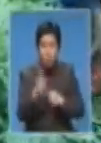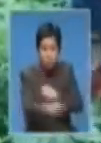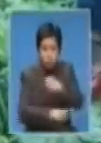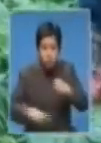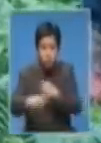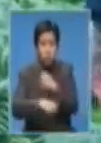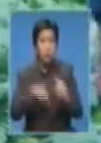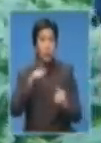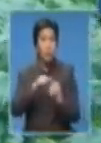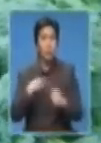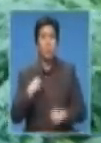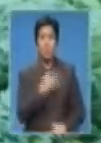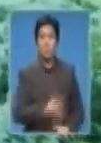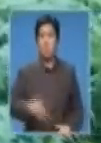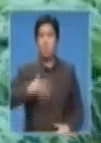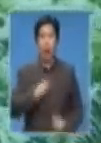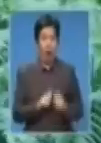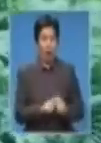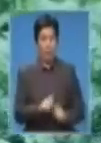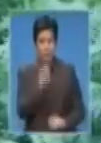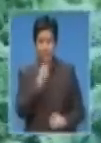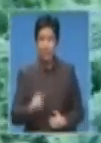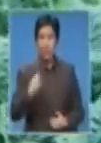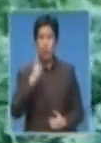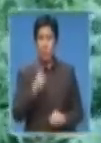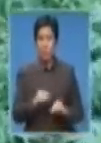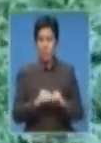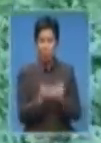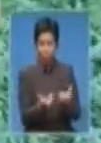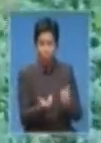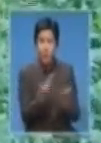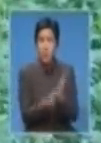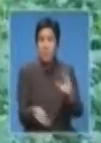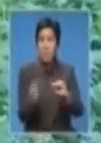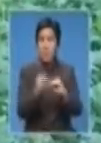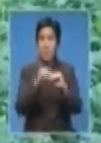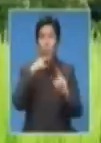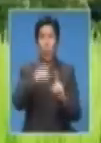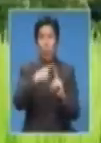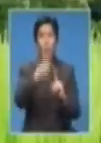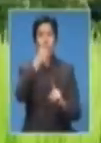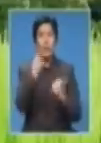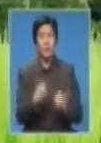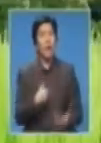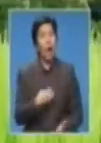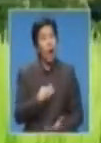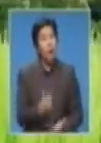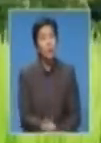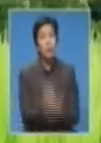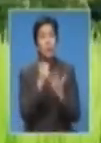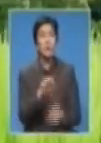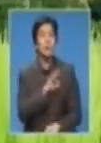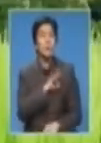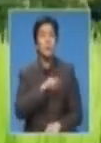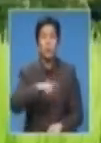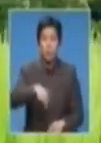อินทรีย์นะน้องเนี่ยนะก็ต้องทำให้ได้นะครับมันจะได้เพิ่มราคามูลค่าของสินค้าเราต้องการช่วยเหลือสมาชิกเกษตรกรในพื้น